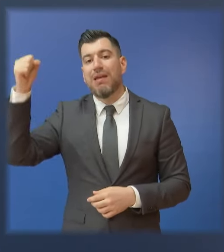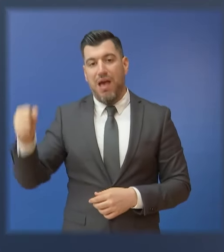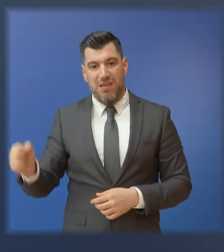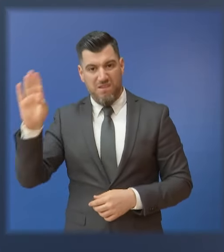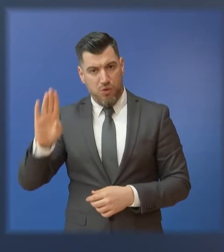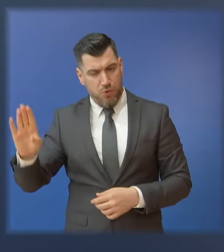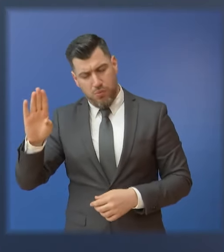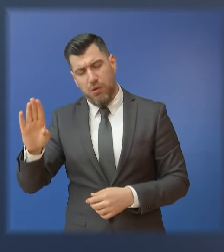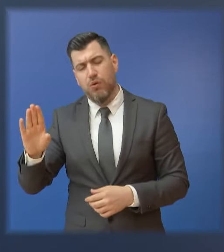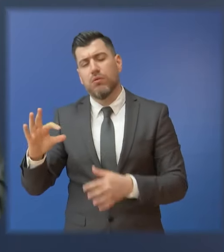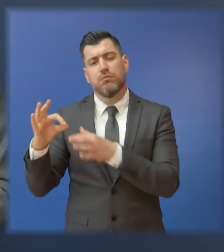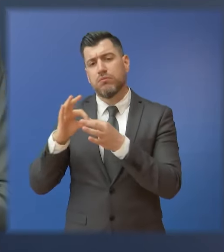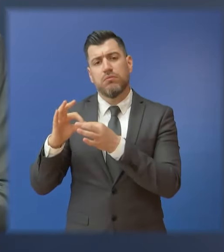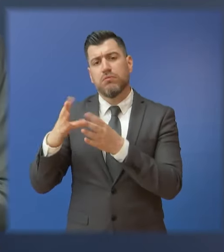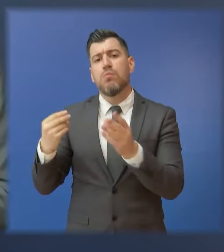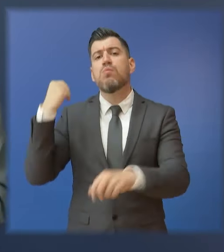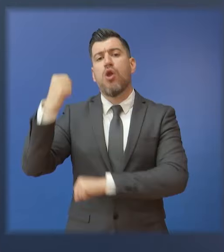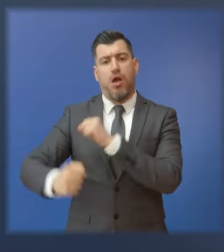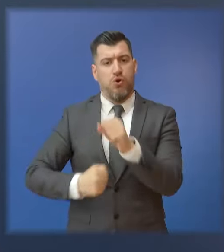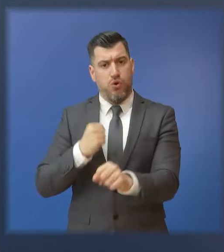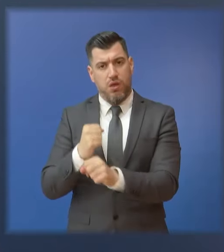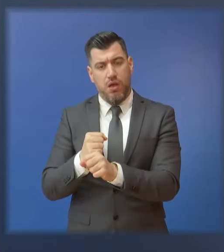συνάντησή τους είναι μία